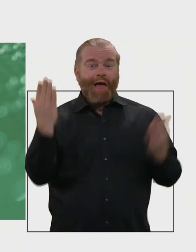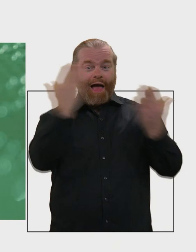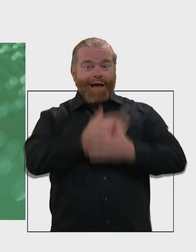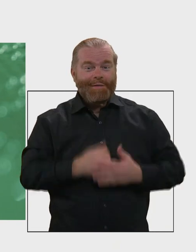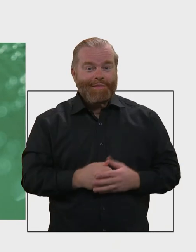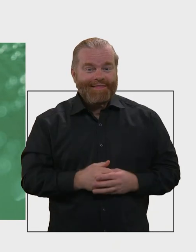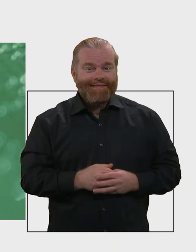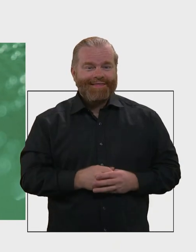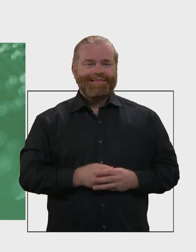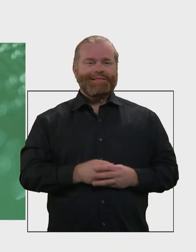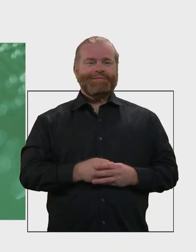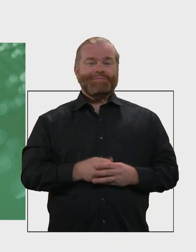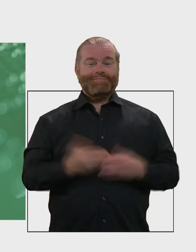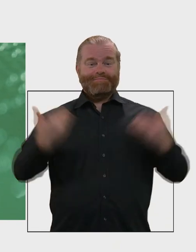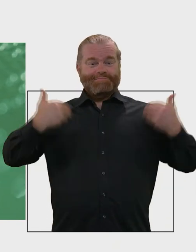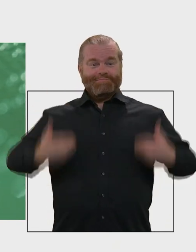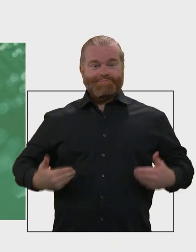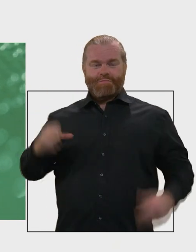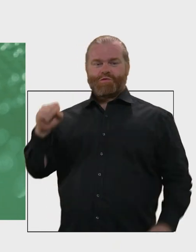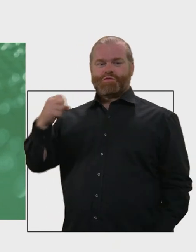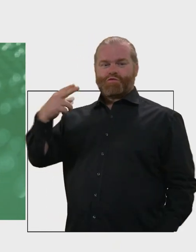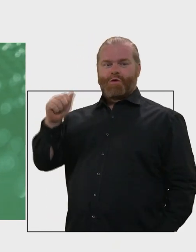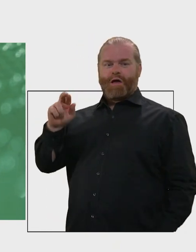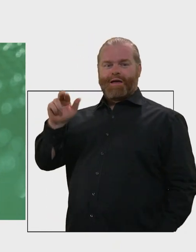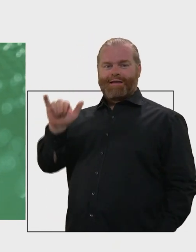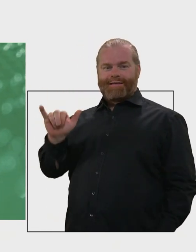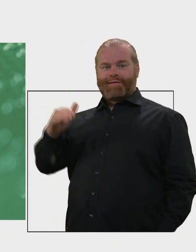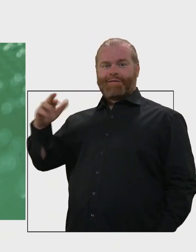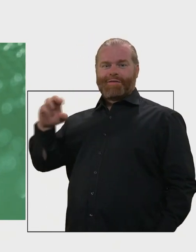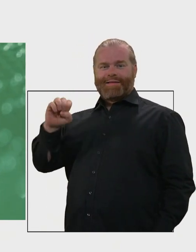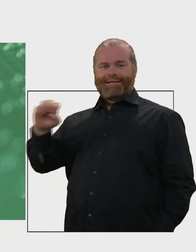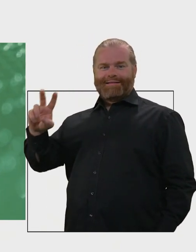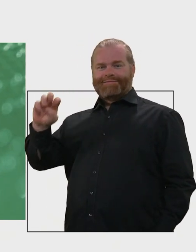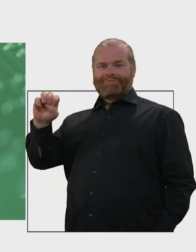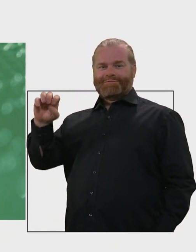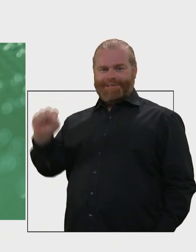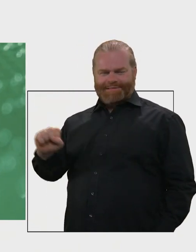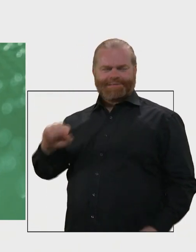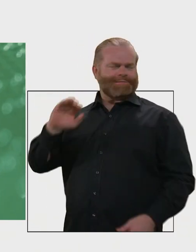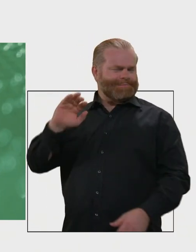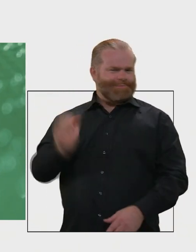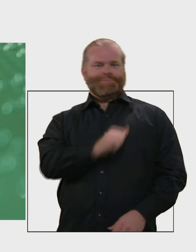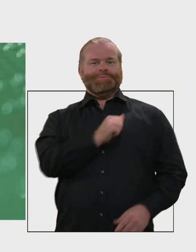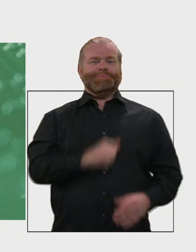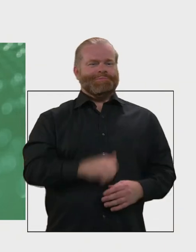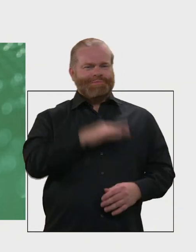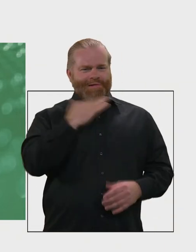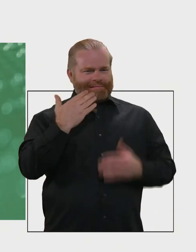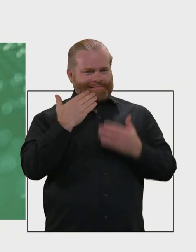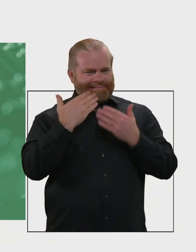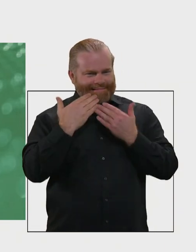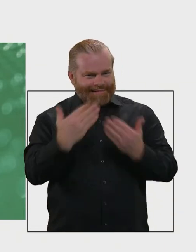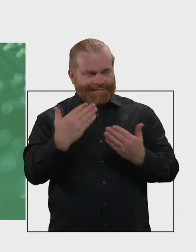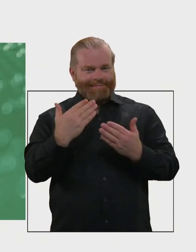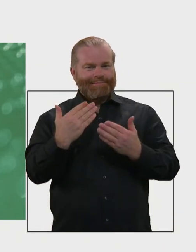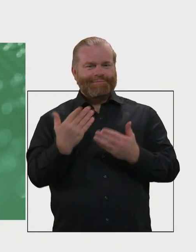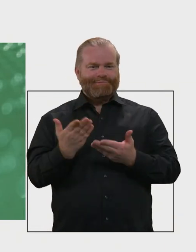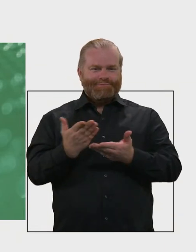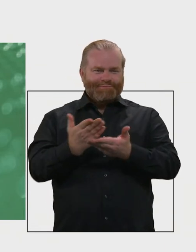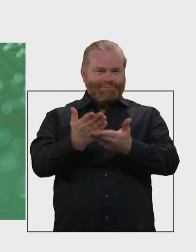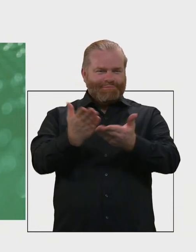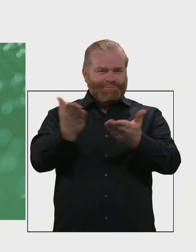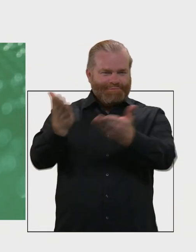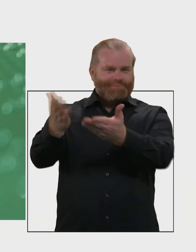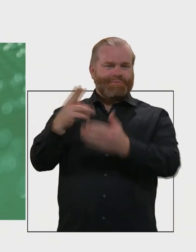ist. Sei es drum, vielen herzlichen Dank nochmal an dieser Stelle an Hartmut Dorgerloh für, sagen wir